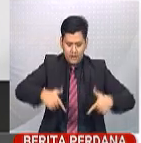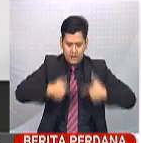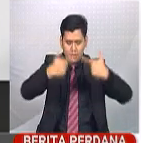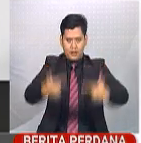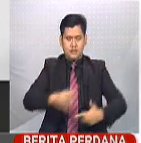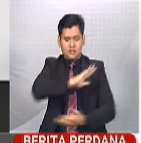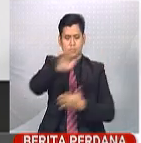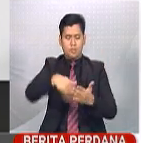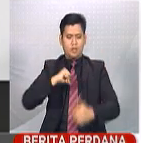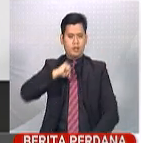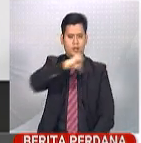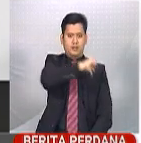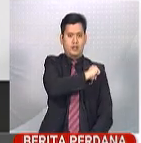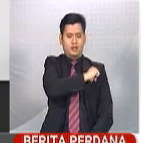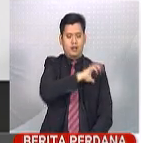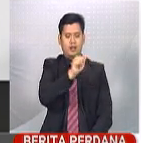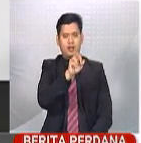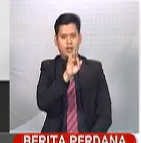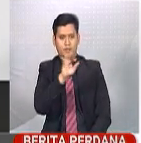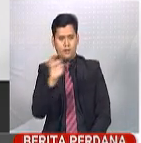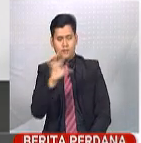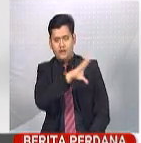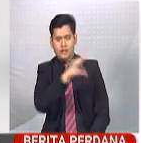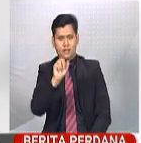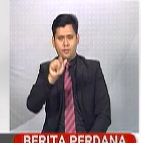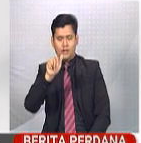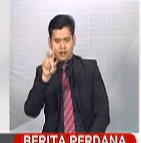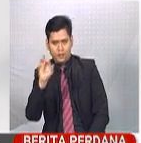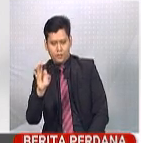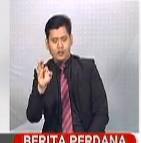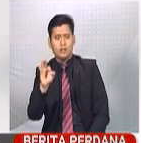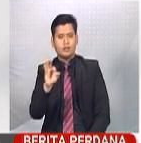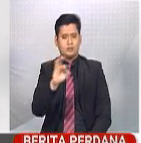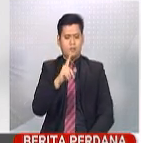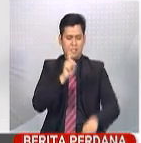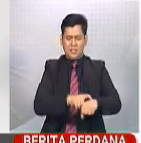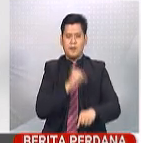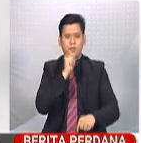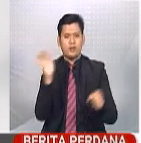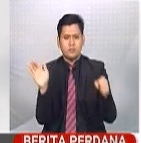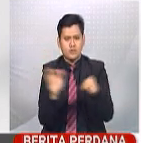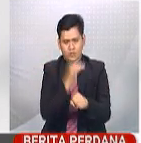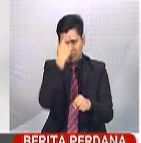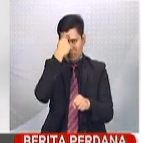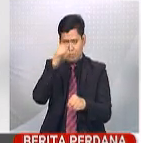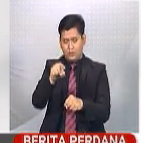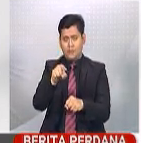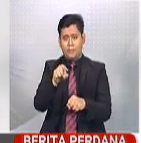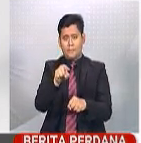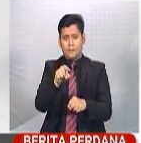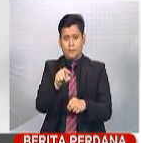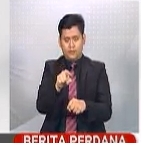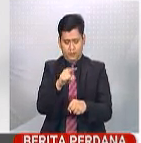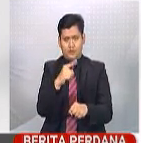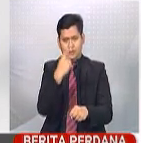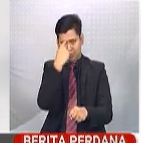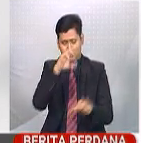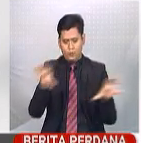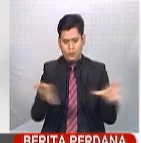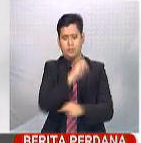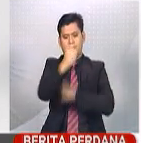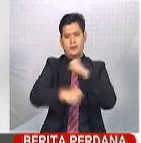qwef dan kejohanan FF sendiri selain mase yang tidak mencukupi untuk melengkapkan nya tahun